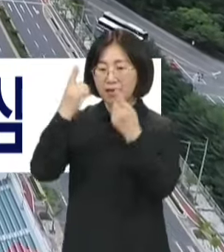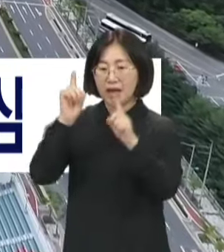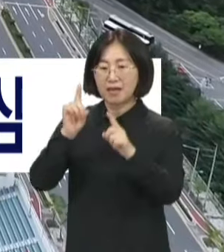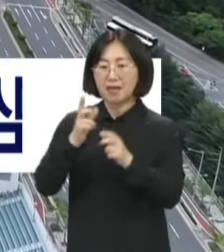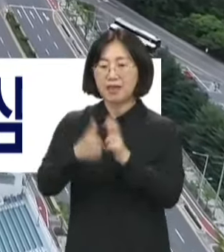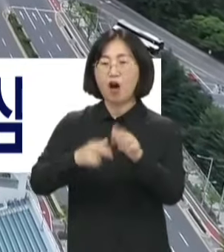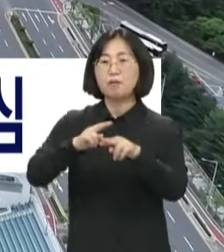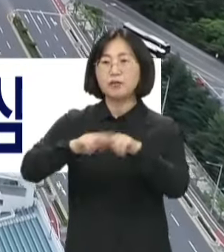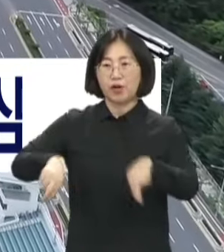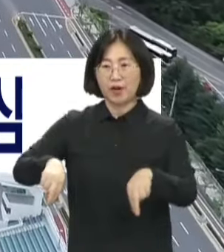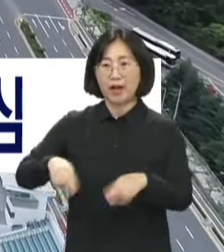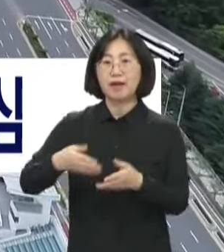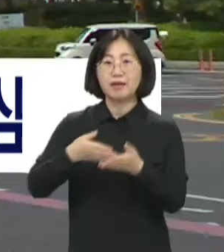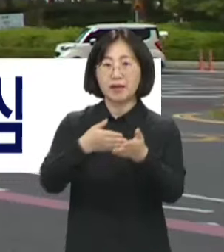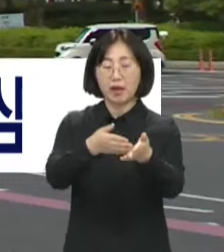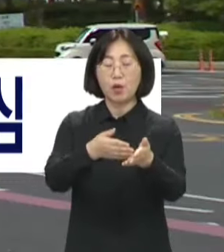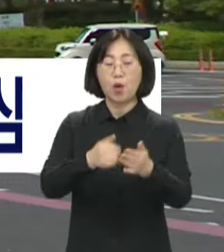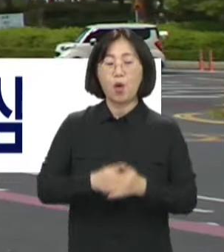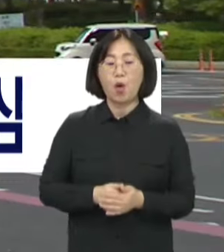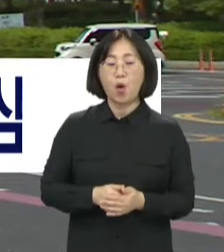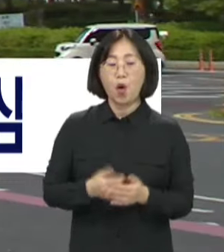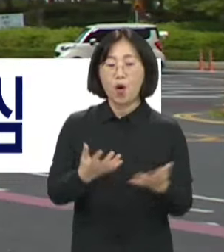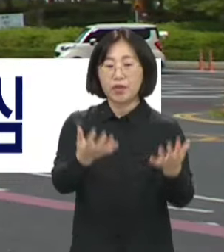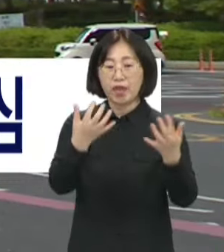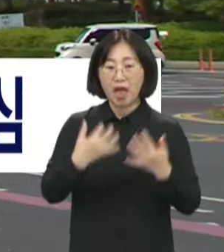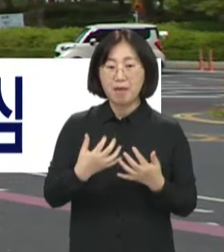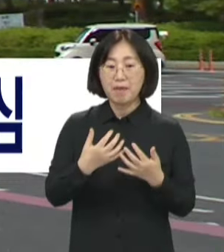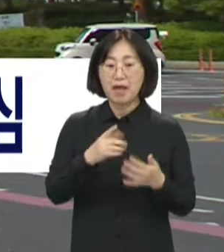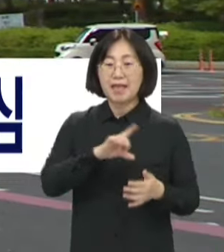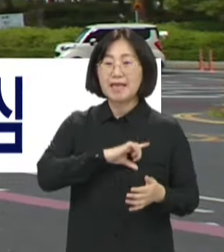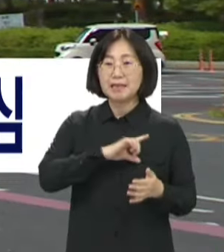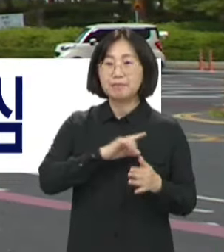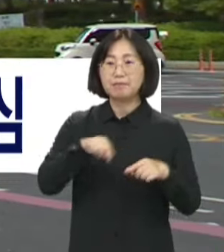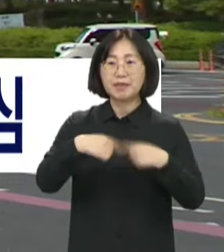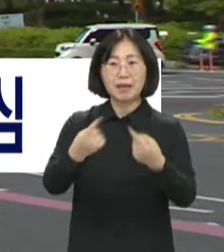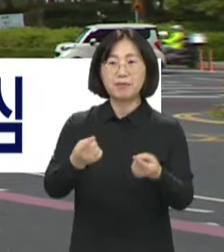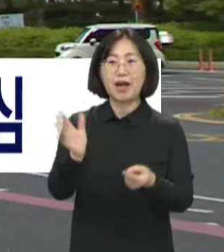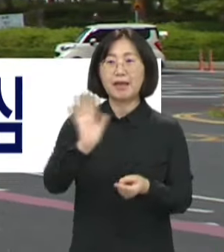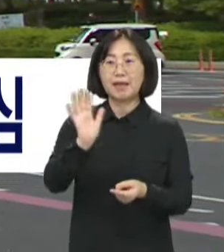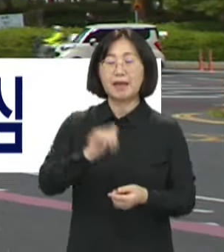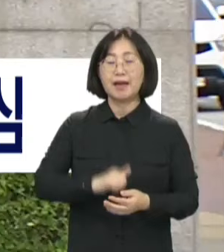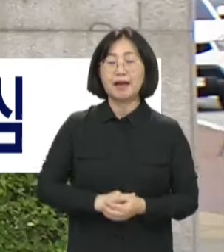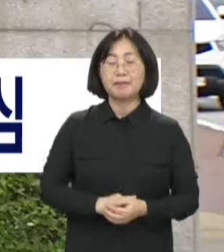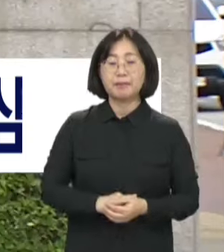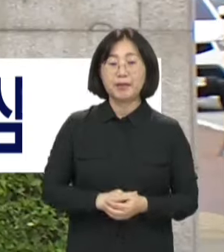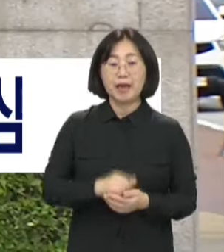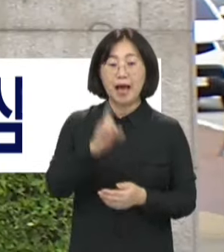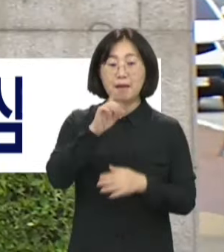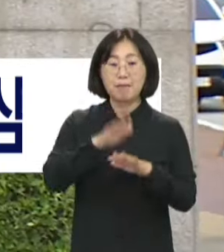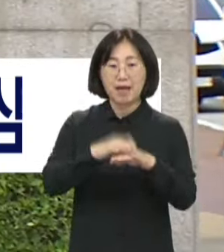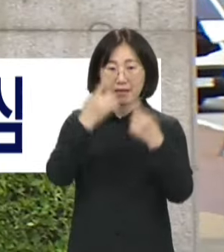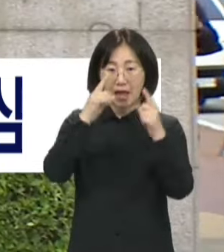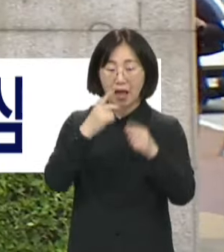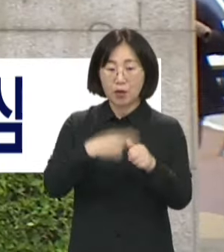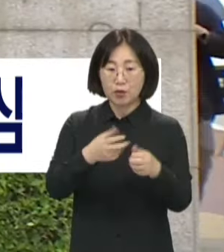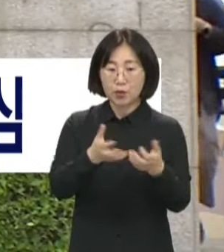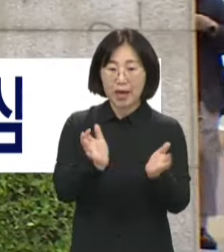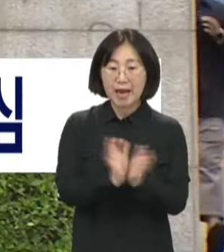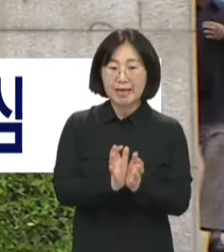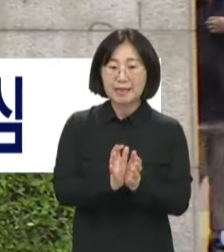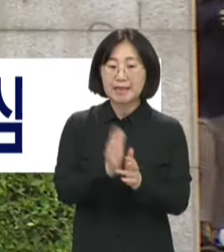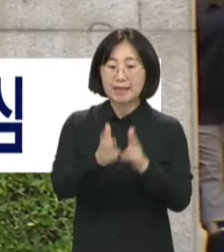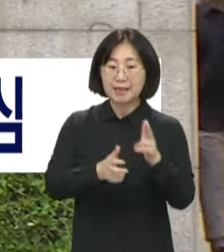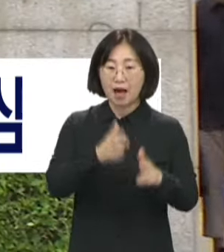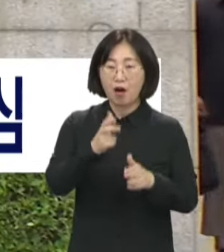철의 의사를 밝혔으며 대면평가 참석 명단 제출도 부응한 상태입니다 교수회는 최근 글로컬 대학